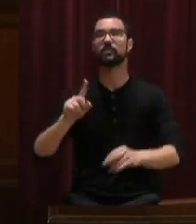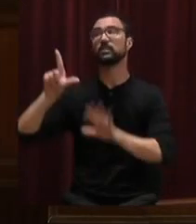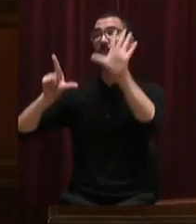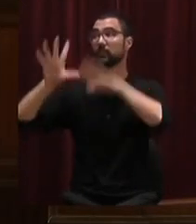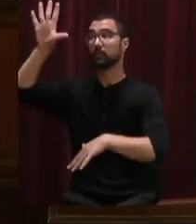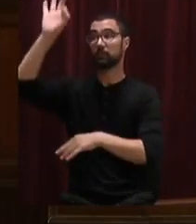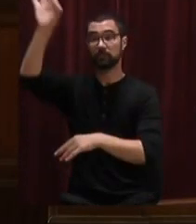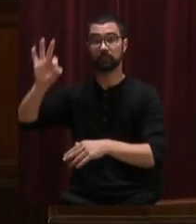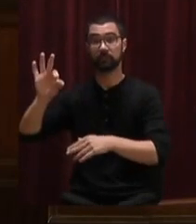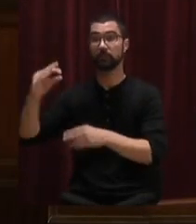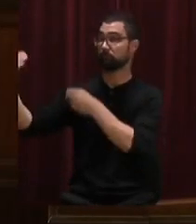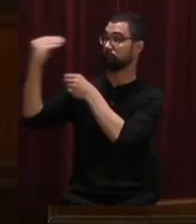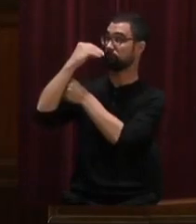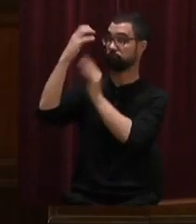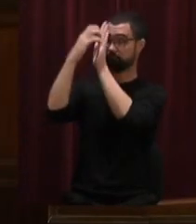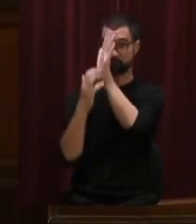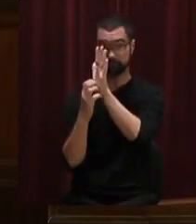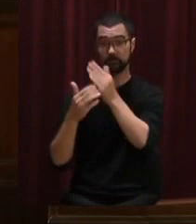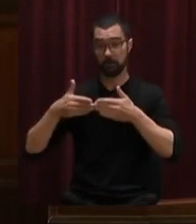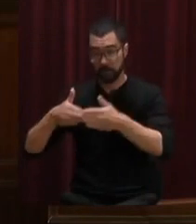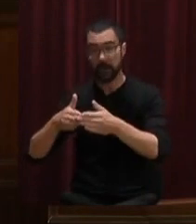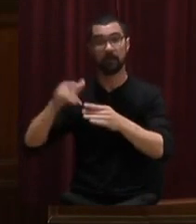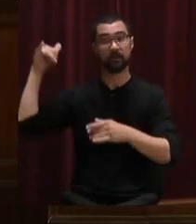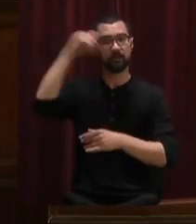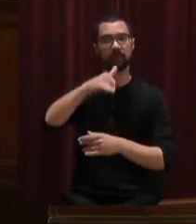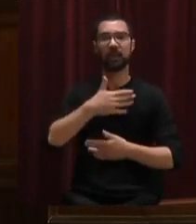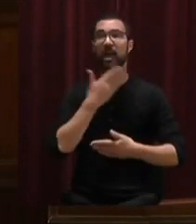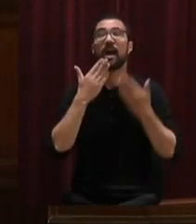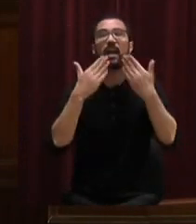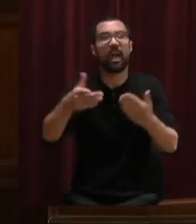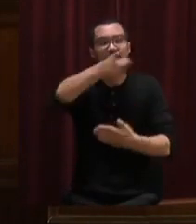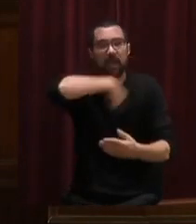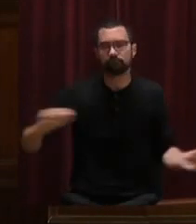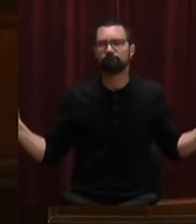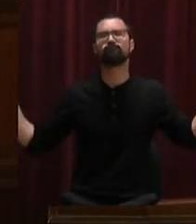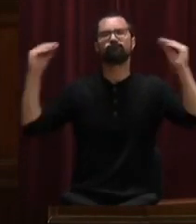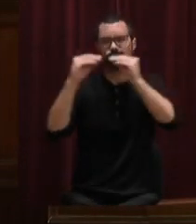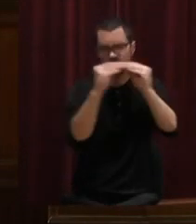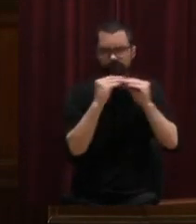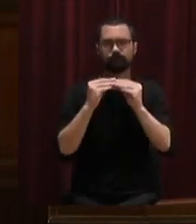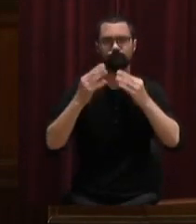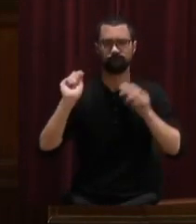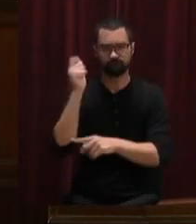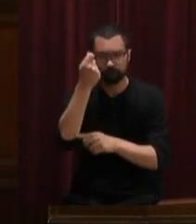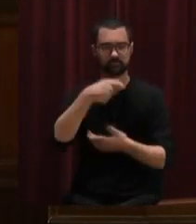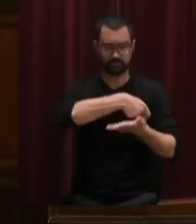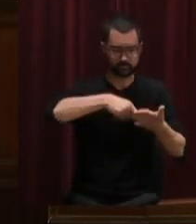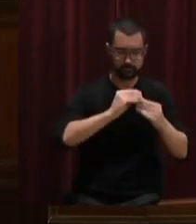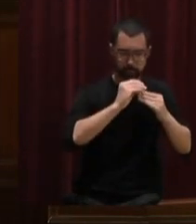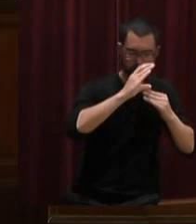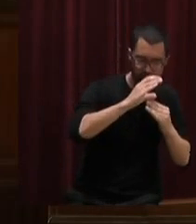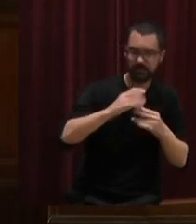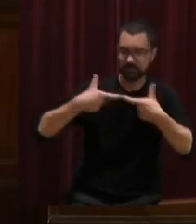descompte aeri i marítim. Així hem aconseguit allargar la temporada turística o augmentar els salaris en sectors claus de la nostra